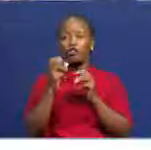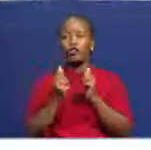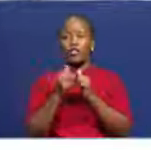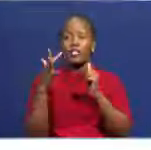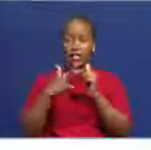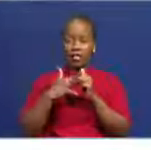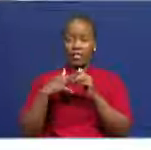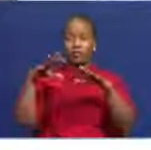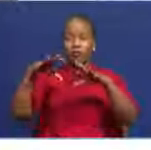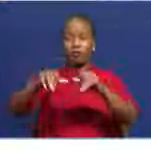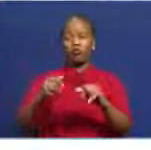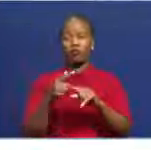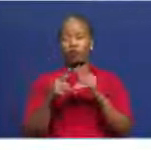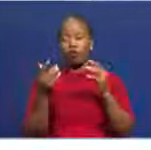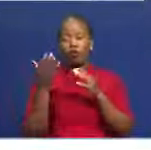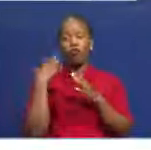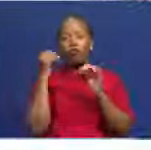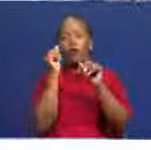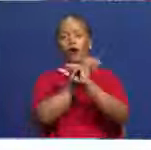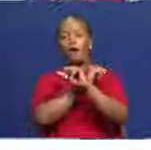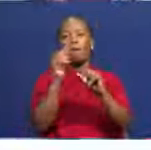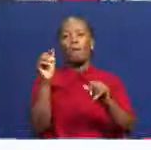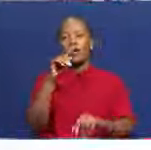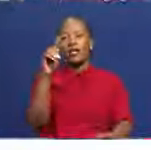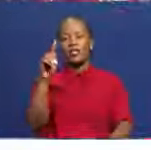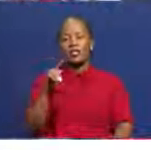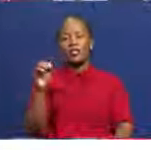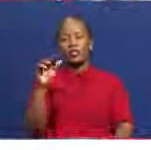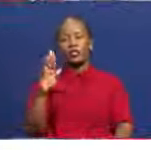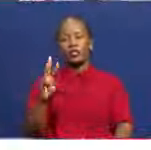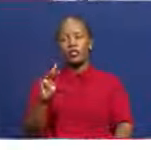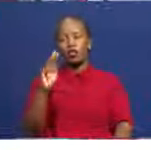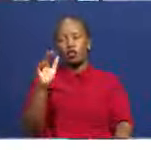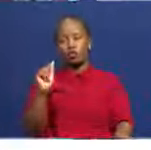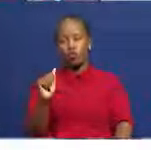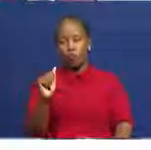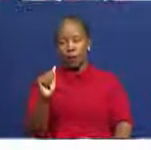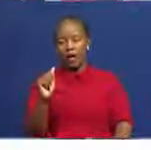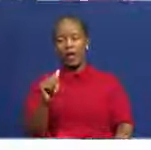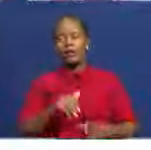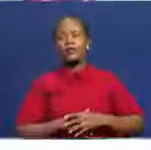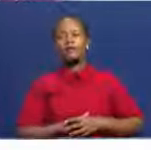mahala pa Jacob Zuma. Nancy Okware, Darubini.